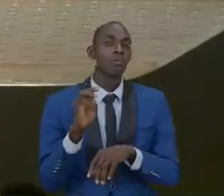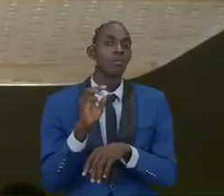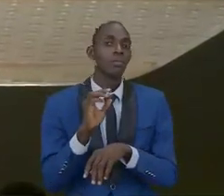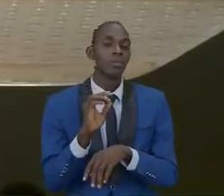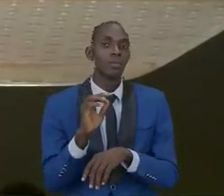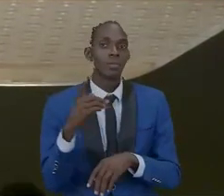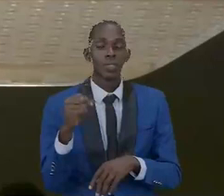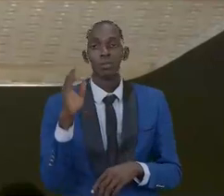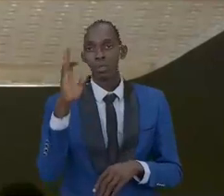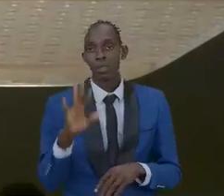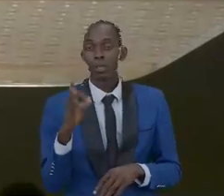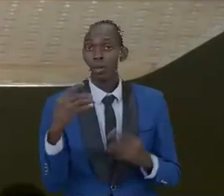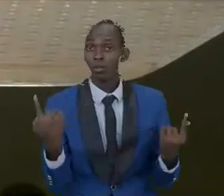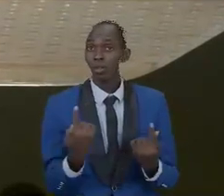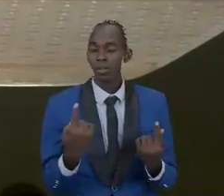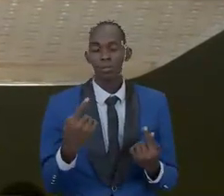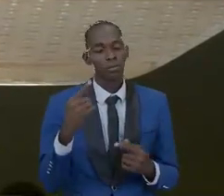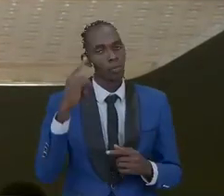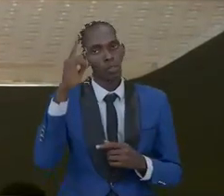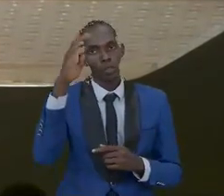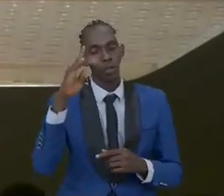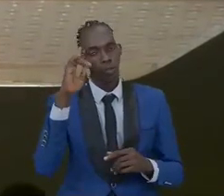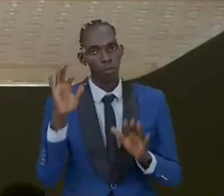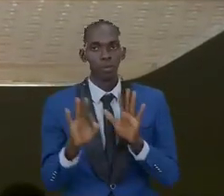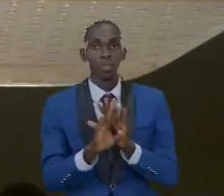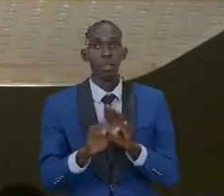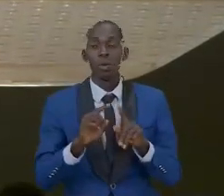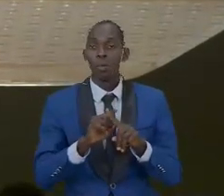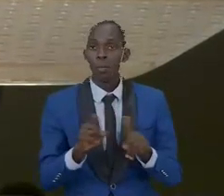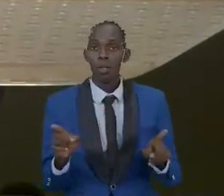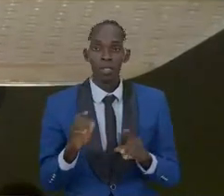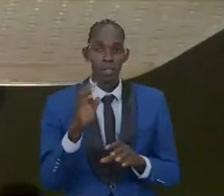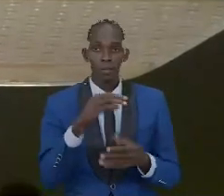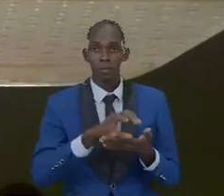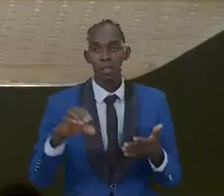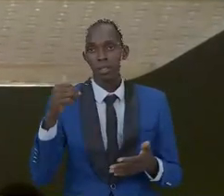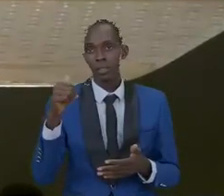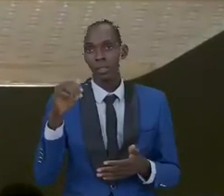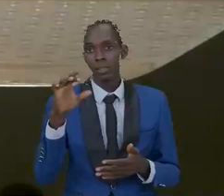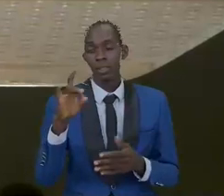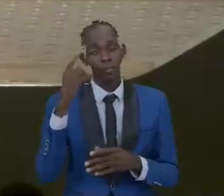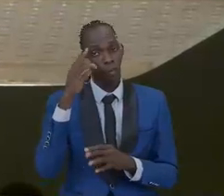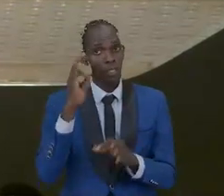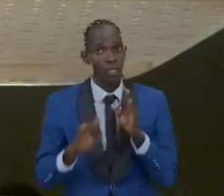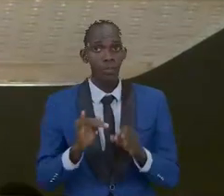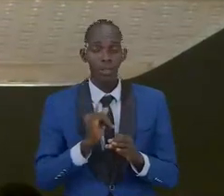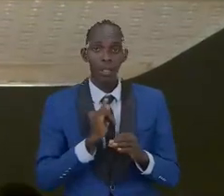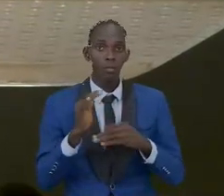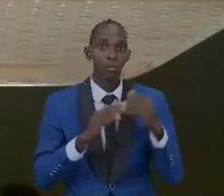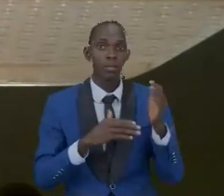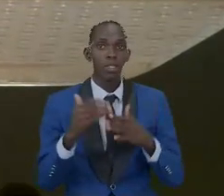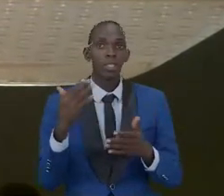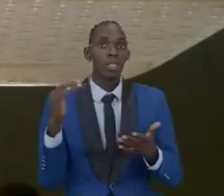la foi en Christ et non par les œuvres de la loi parce que ne l'échelle ne sera justifiée par les œuvres de la loi verset 17 mai